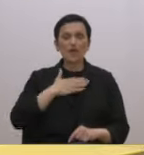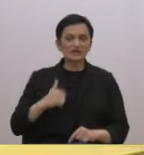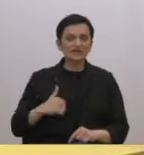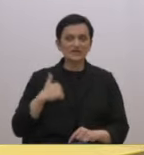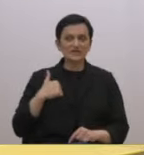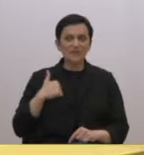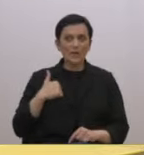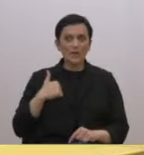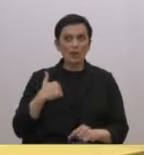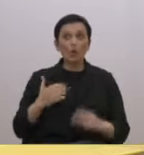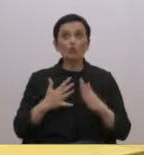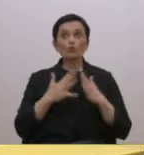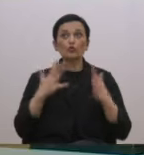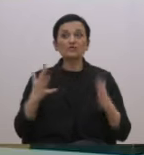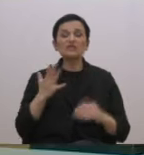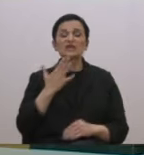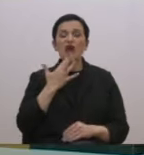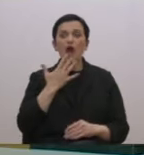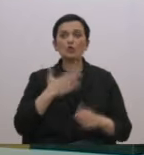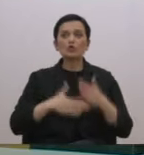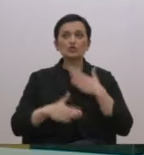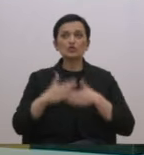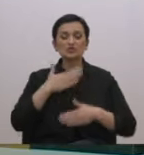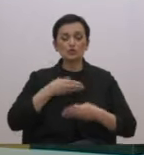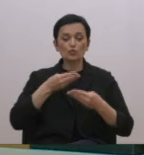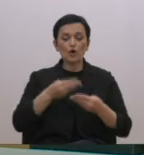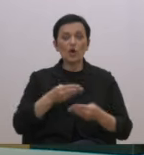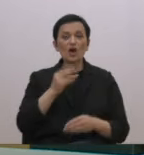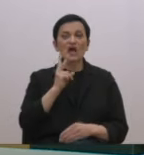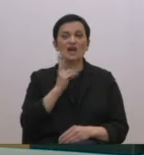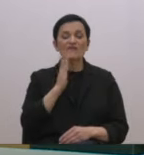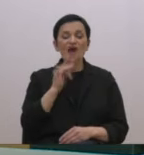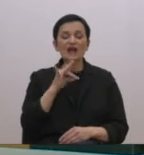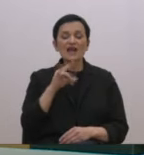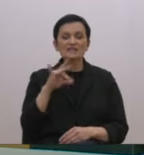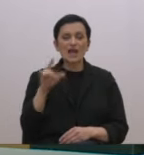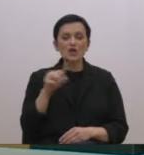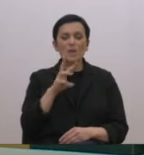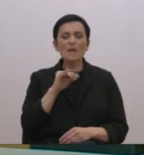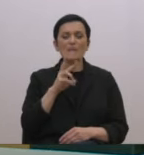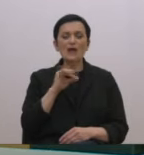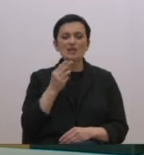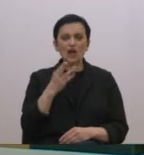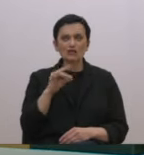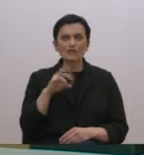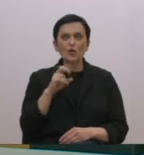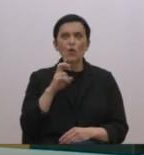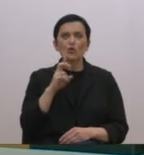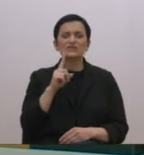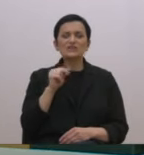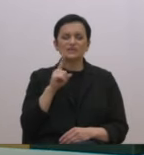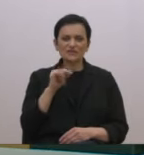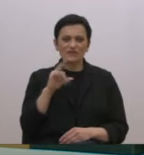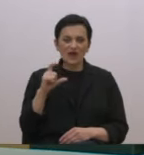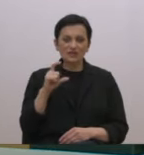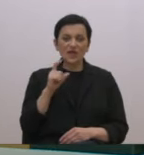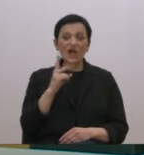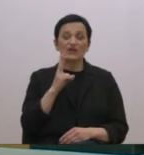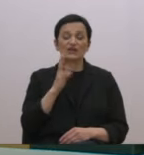საამაყო და დიდი ეროვნული სიხარულის მომტანი ხვიშა კარაცხელია, გიორგი მამარდაშვილი, ბუდუ ზივძივაძე,